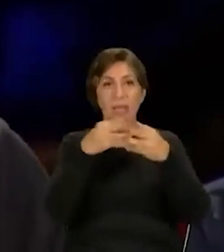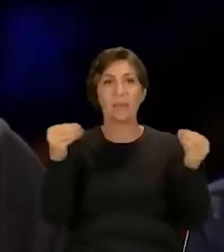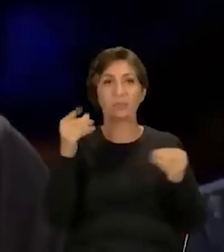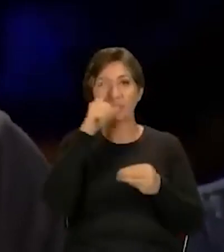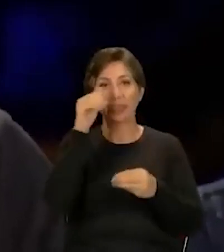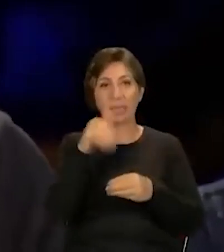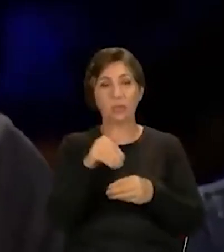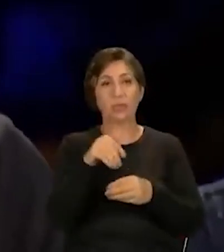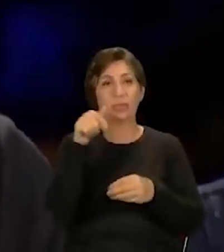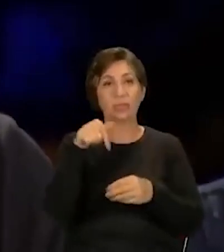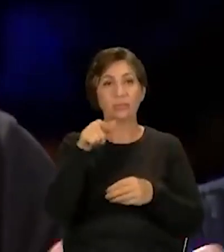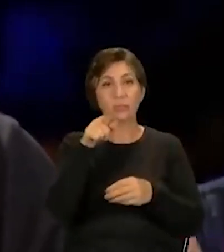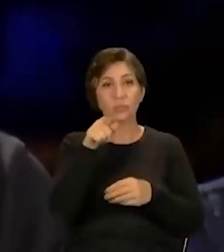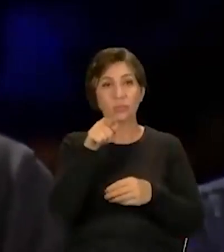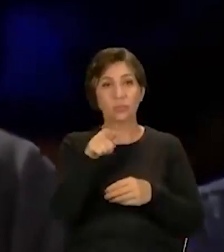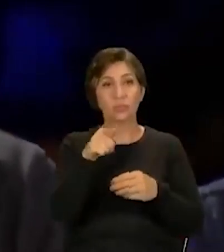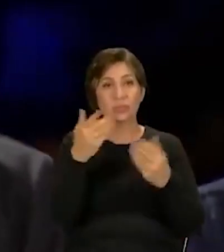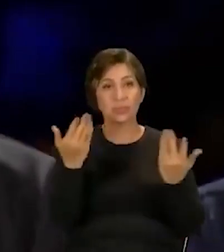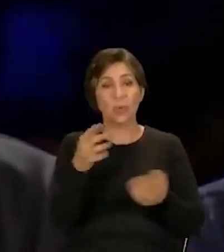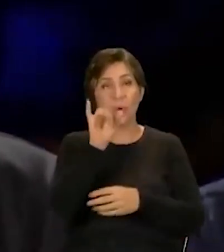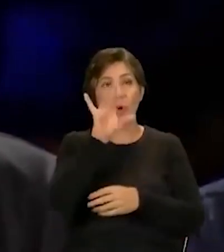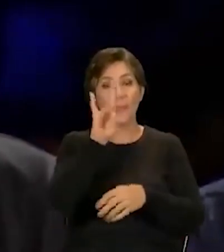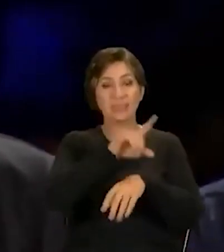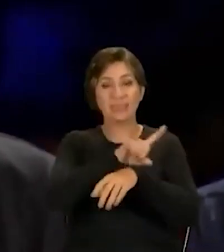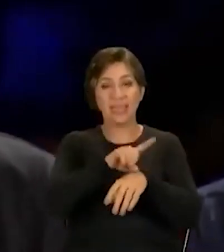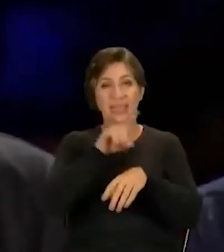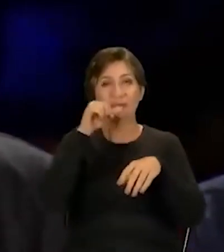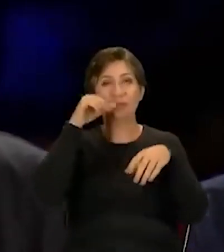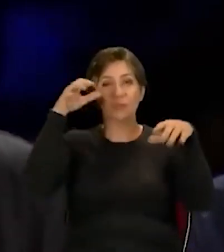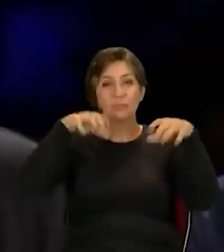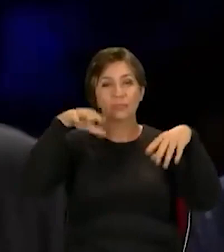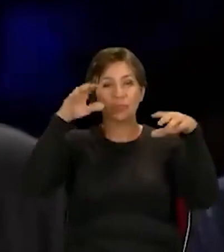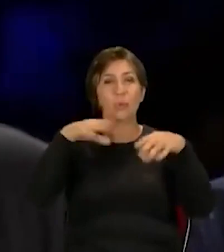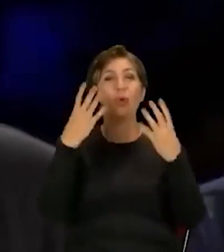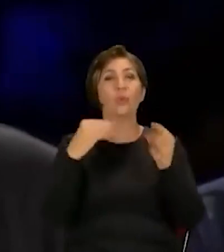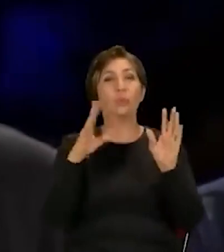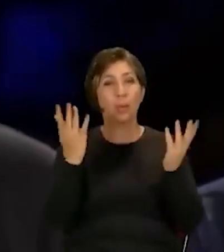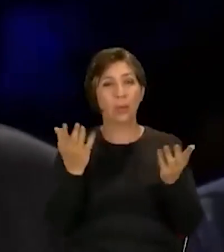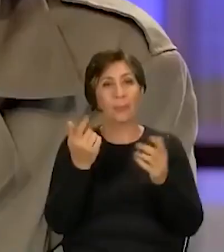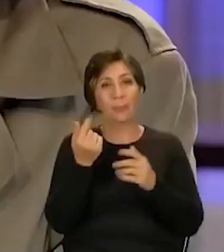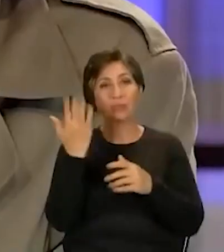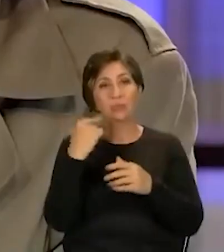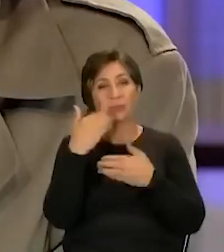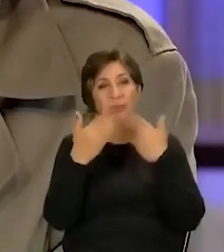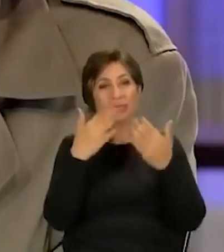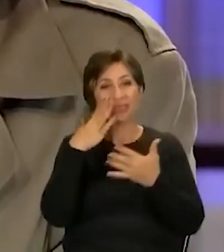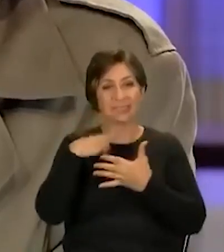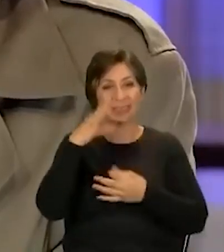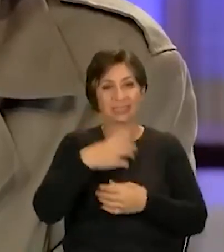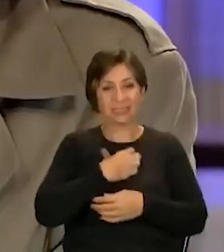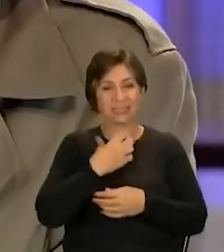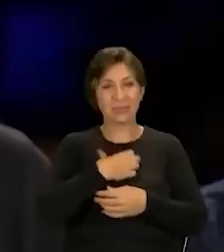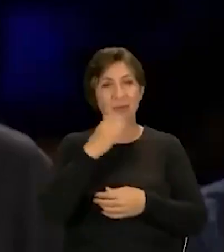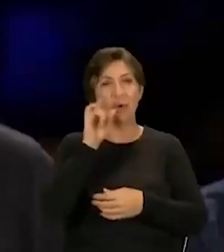kaybından geliyor. Şimdi bu... Tabii ki 15 saniye şıpırdayan yağmura bakarak olmuyor ama biraz önce bahsettik, insanların bu kadim